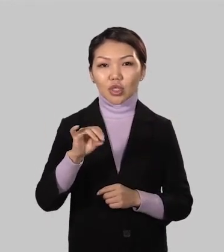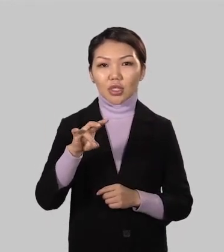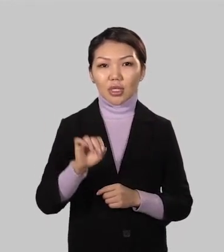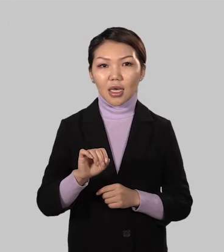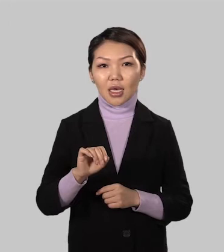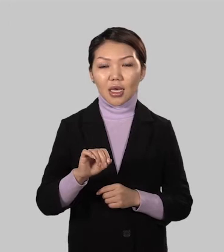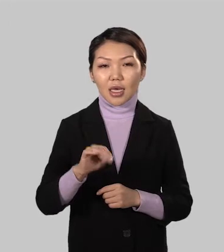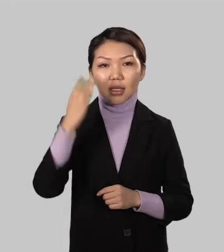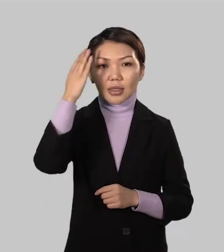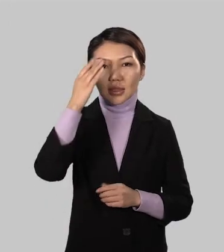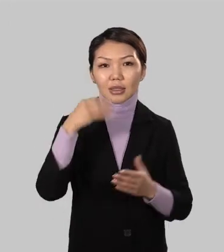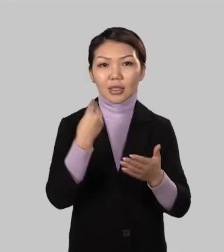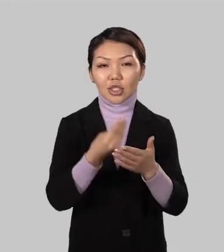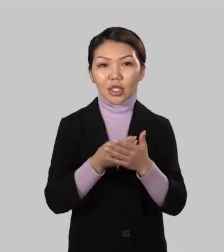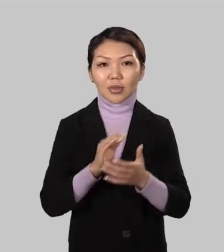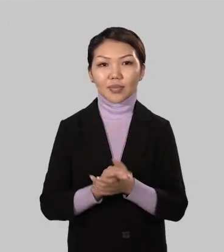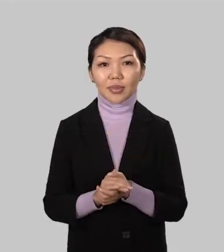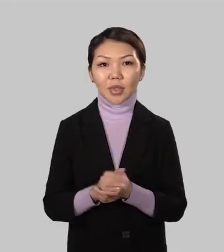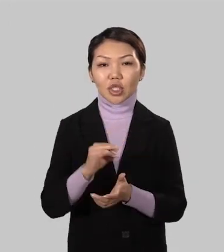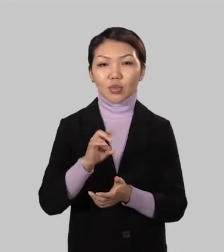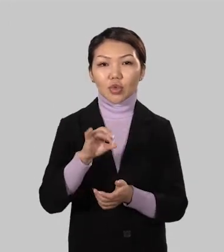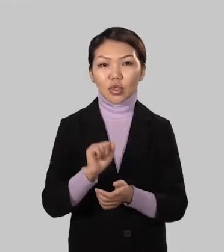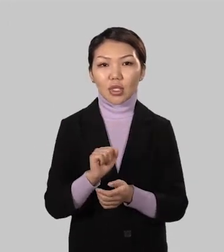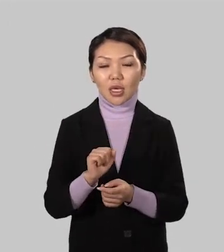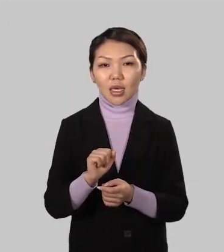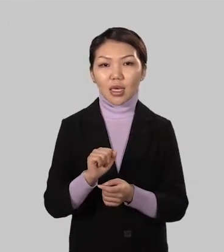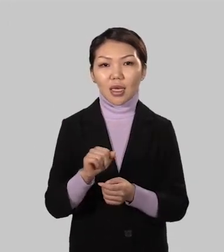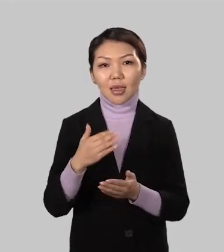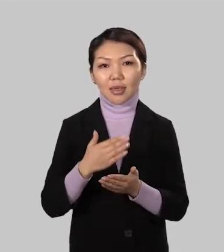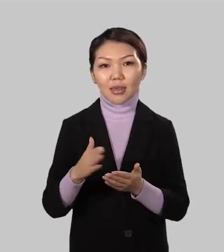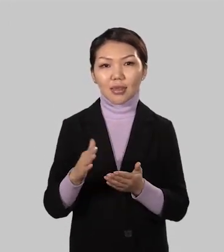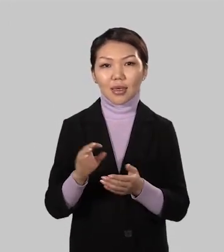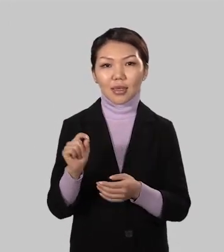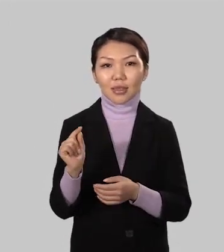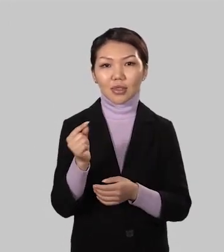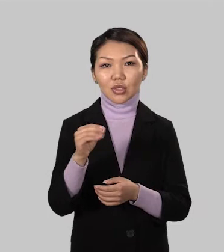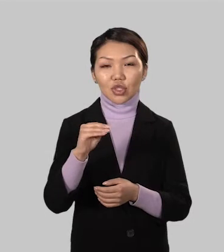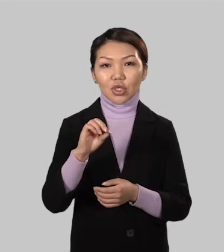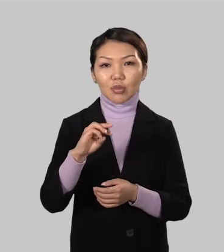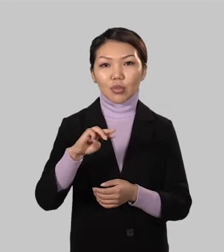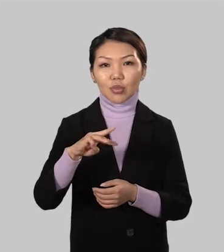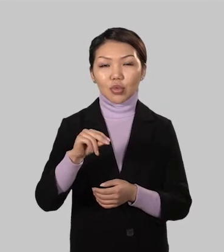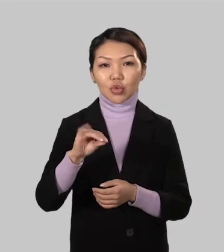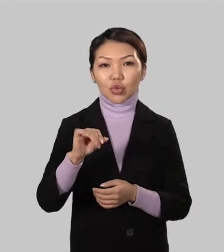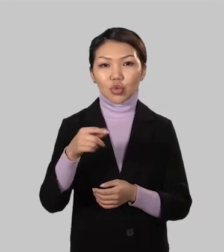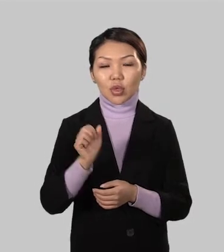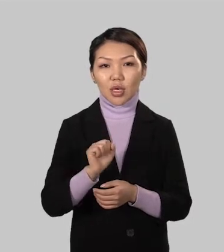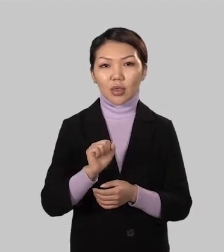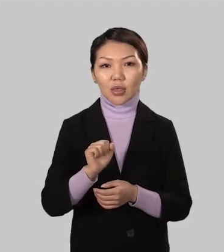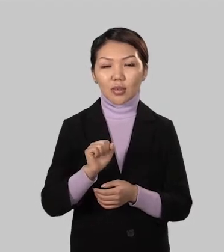значение жемчужина отдельное зерно жемчуга переносное значение